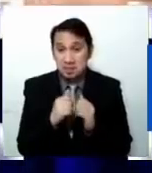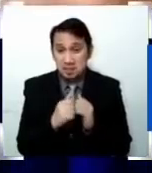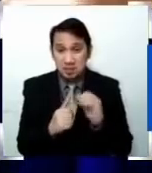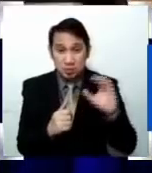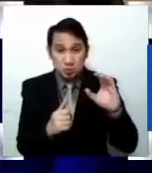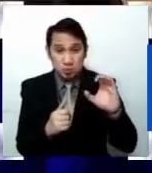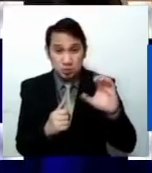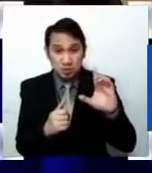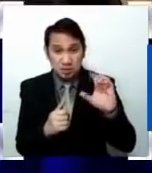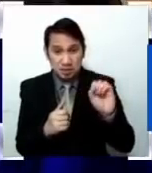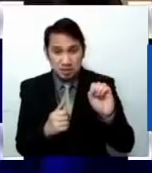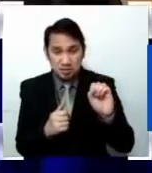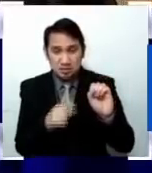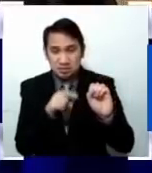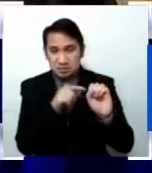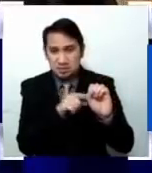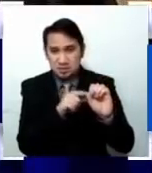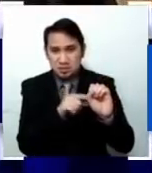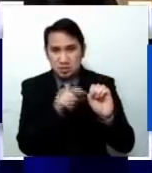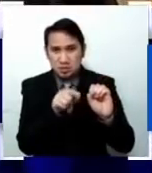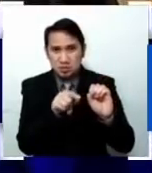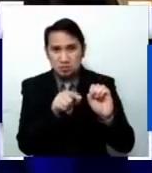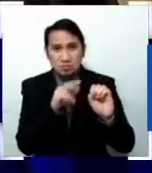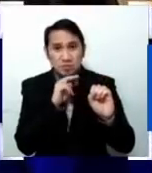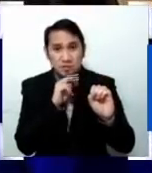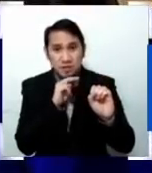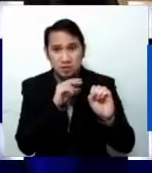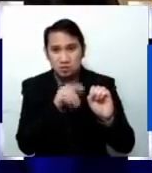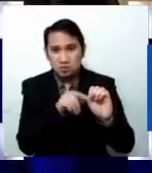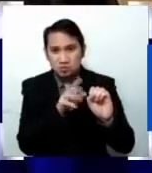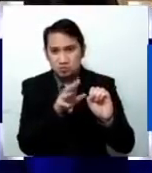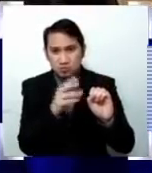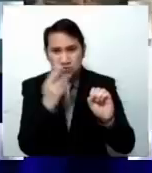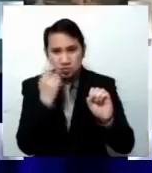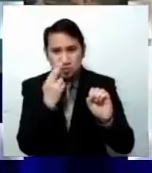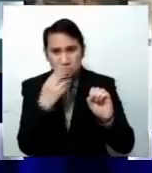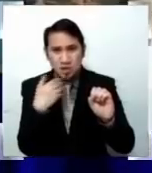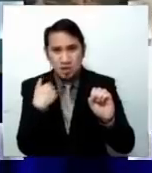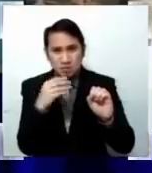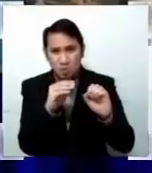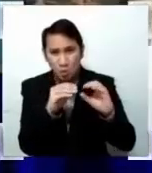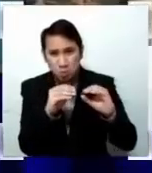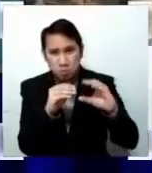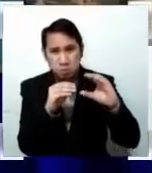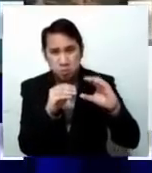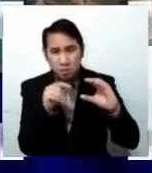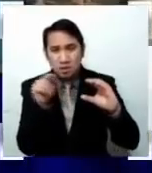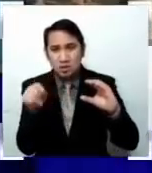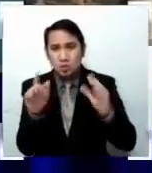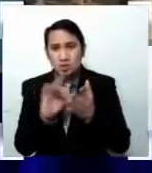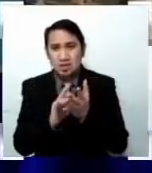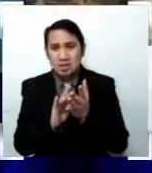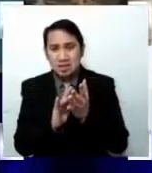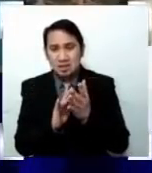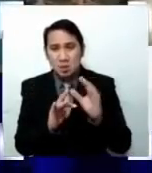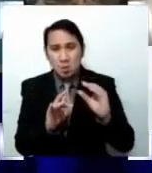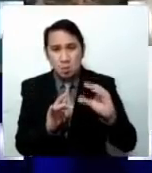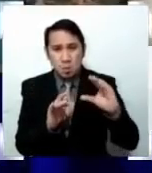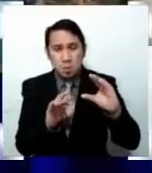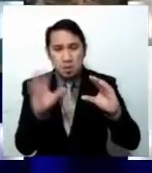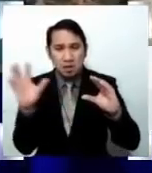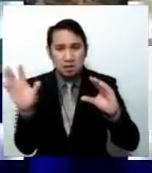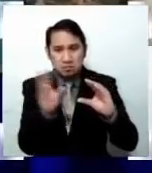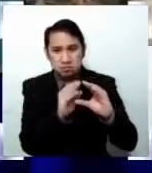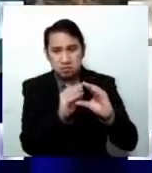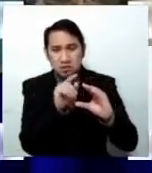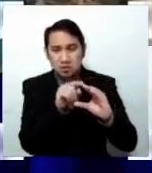talagang sisirain niya. Ito ang nag-cause ng inflammatory changes. Lulusaw yung baga. Kaya pag in-x-ray, makita mo